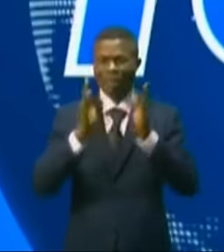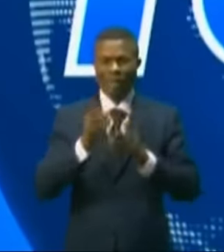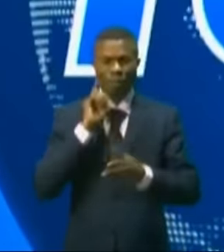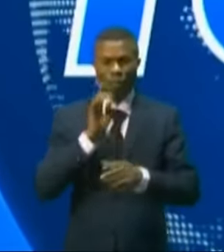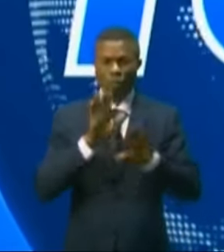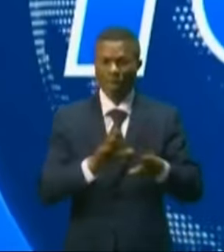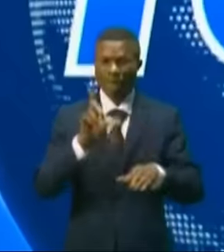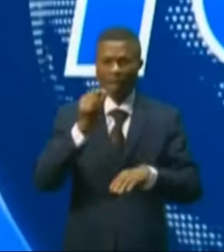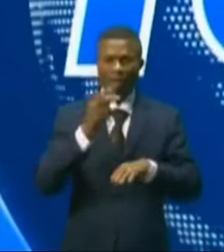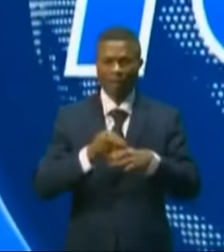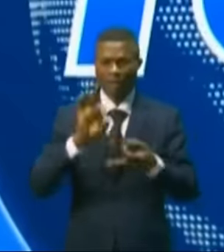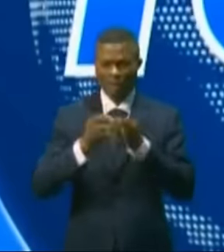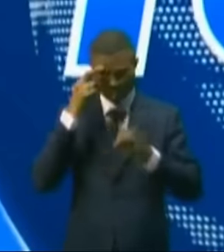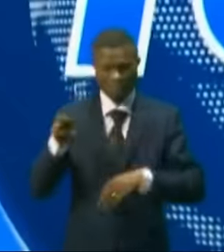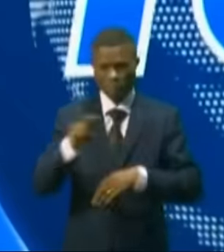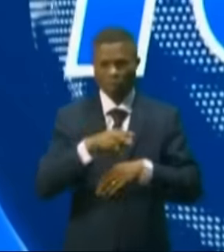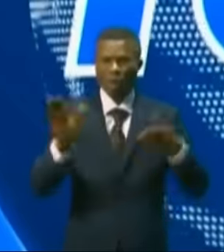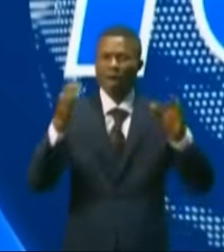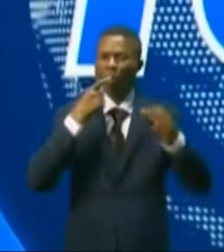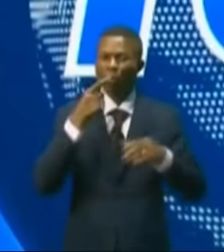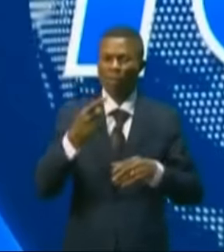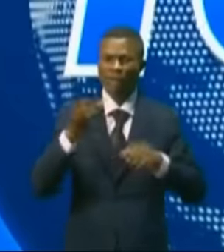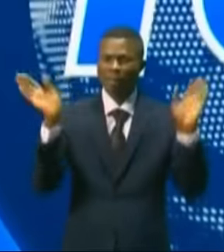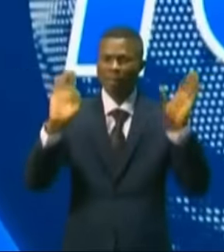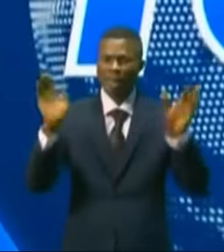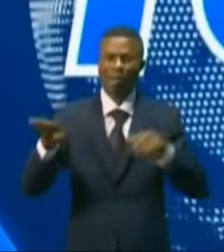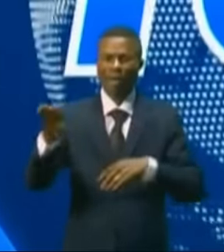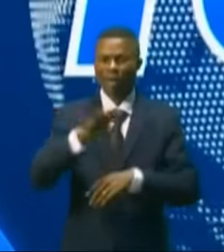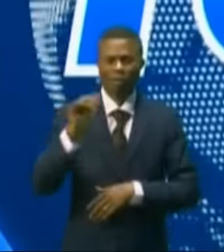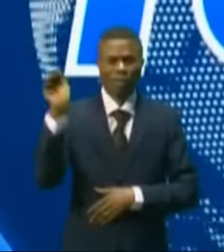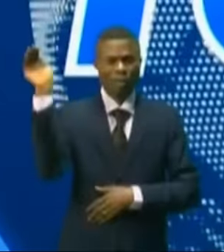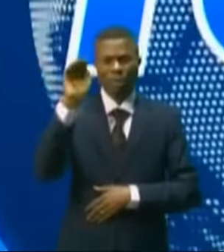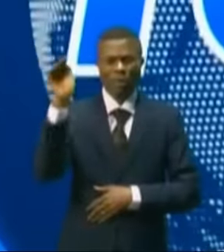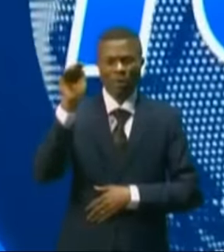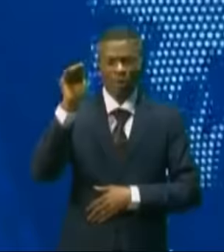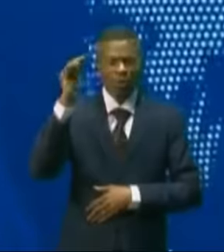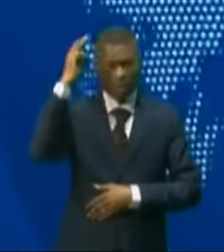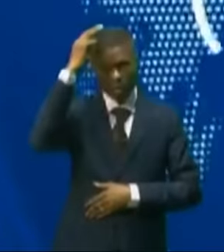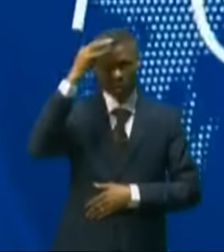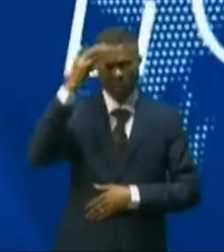Merci à vous de l'avoir suivi. Bonne suite de programme sur la radio, Télévision nationale congolaise. Au revoir.